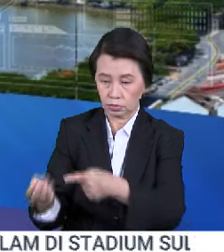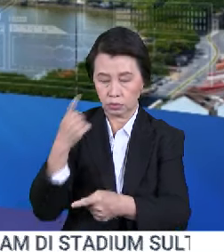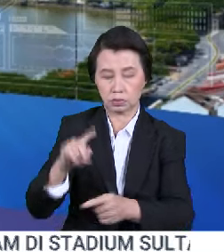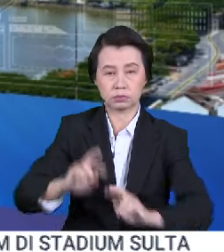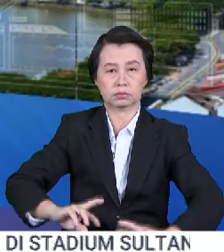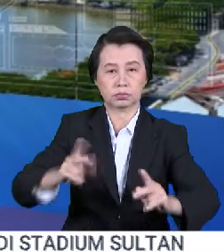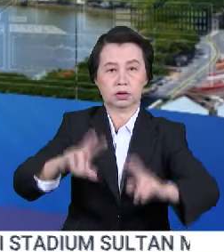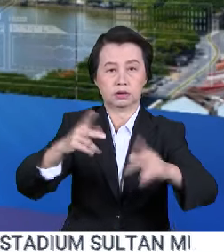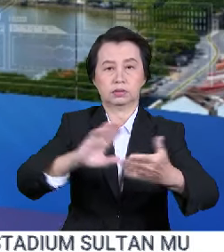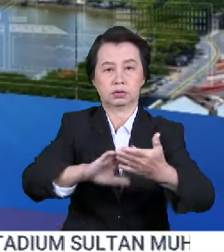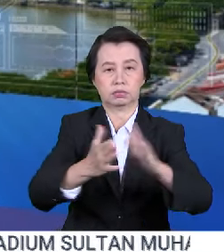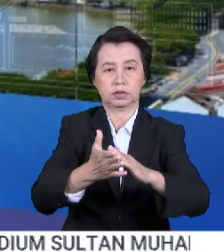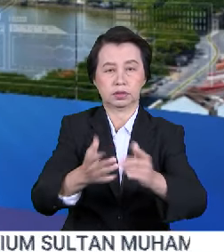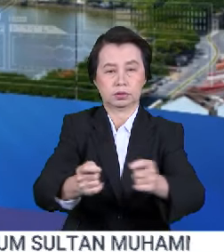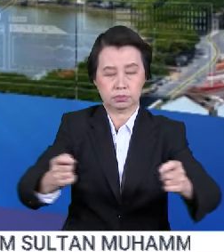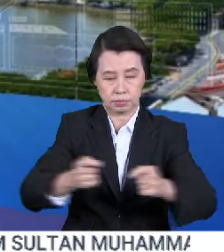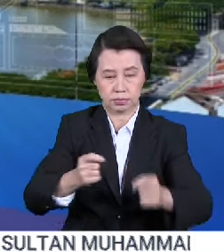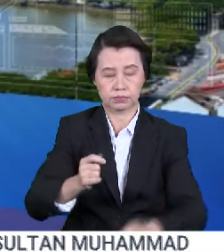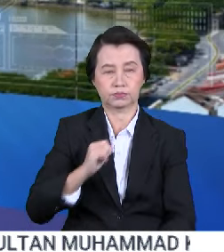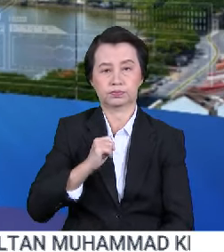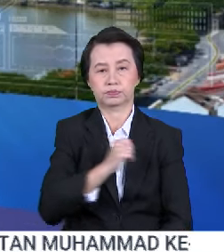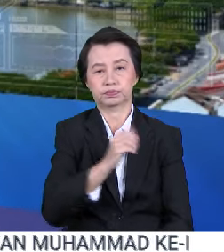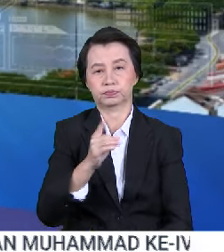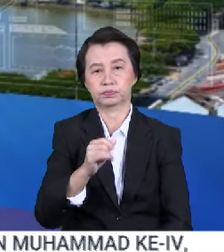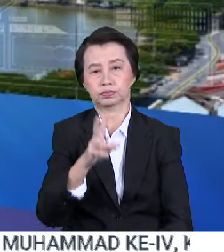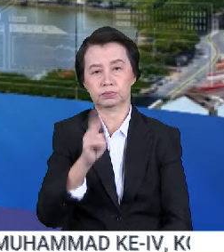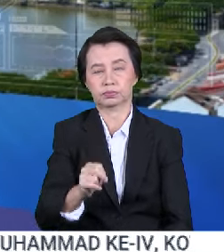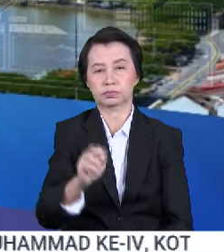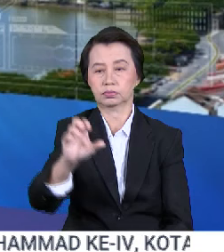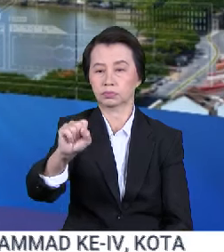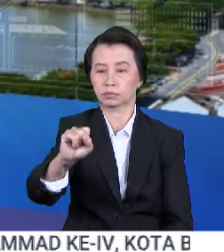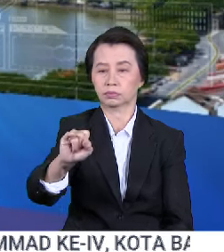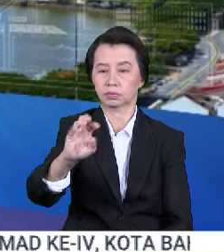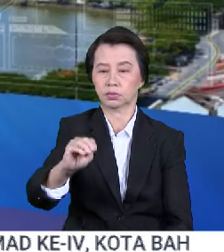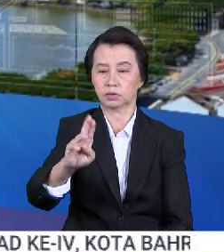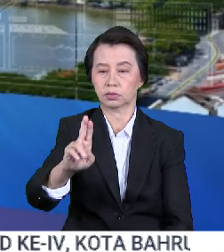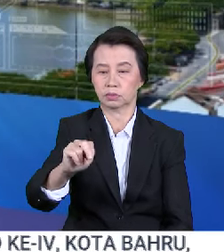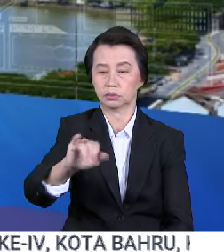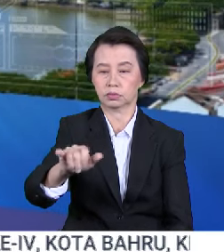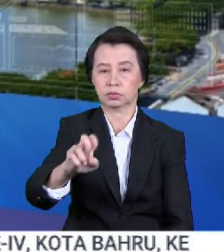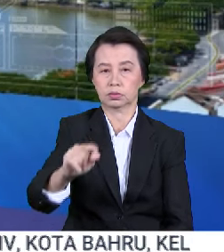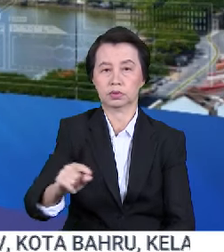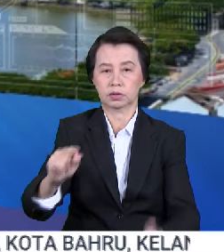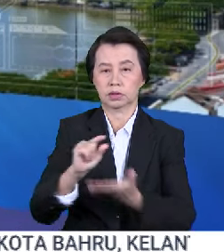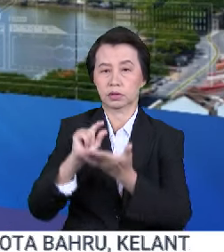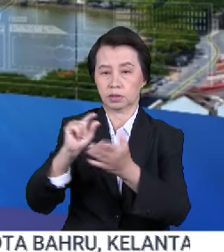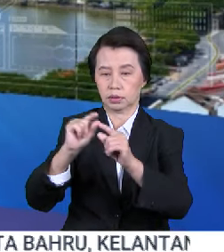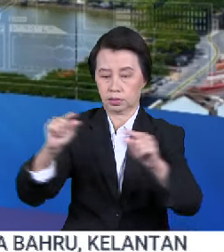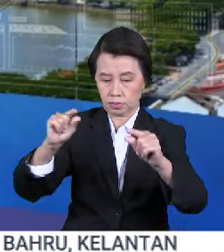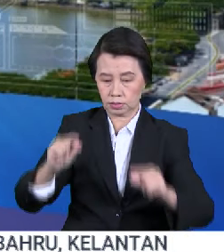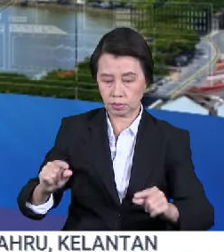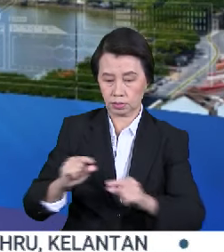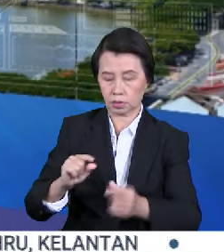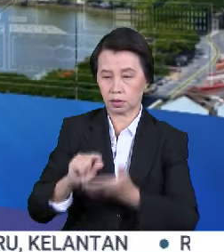membangunkan community setempat ahli dewan udang si mujan Aula dress berkata gerania disalurkan adalah untuk